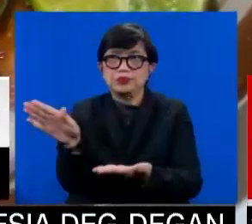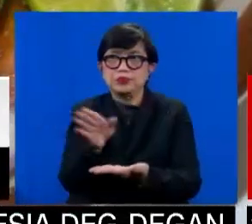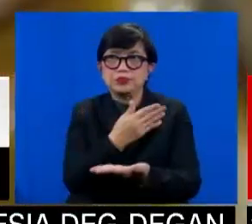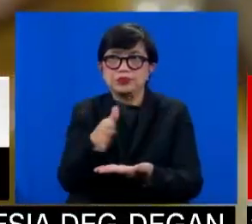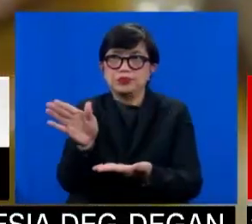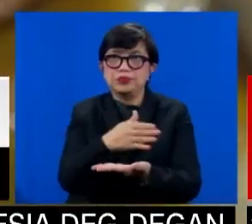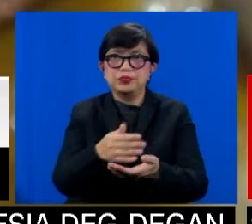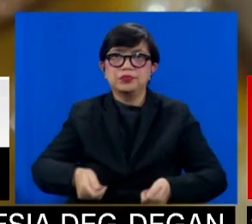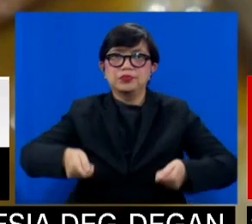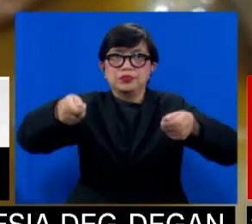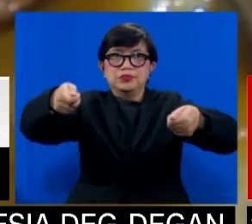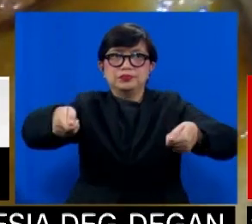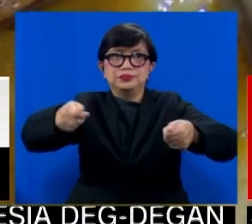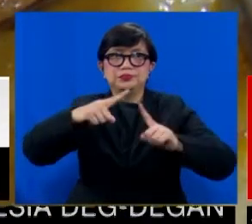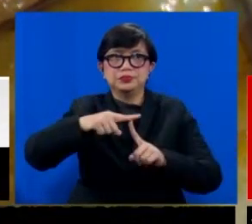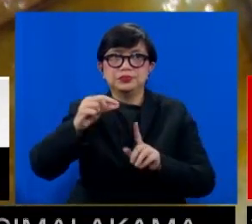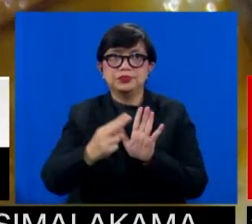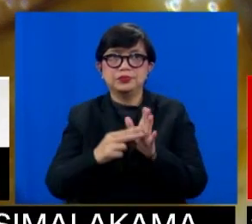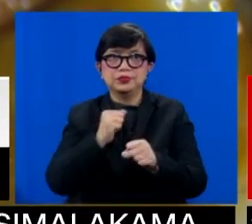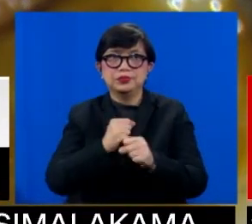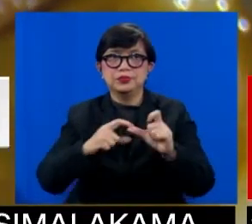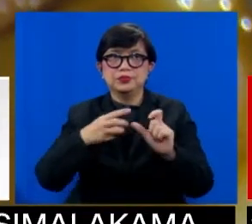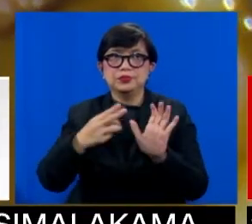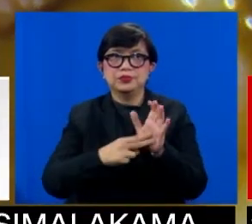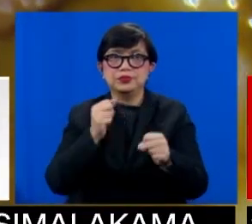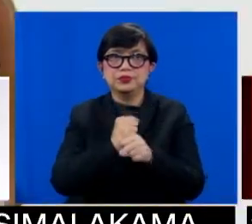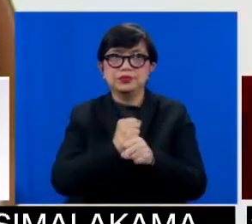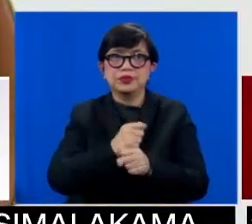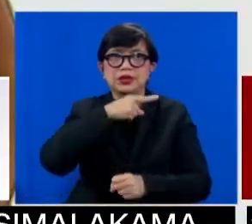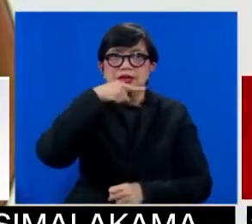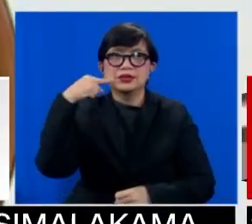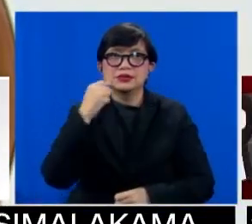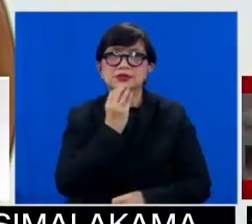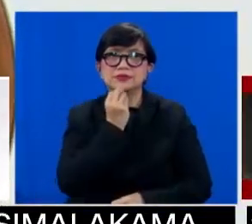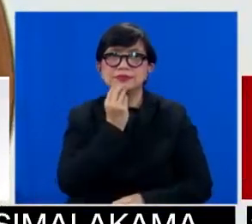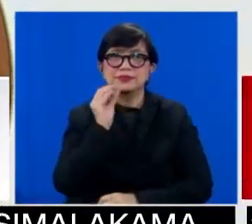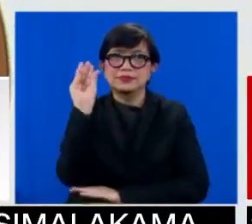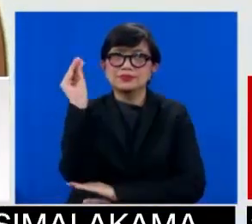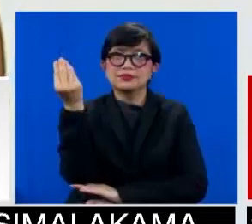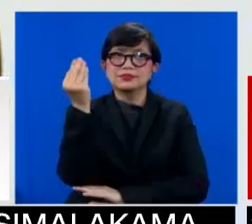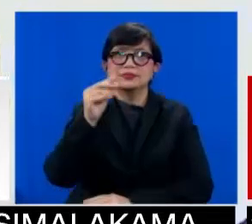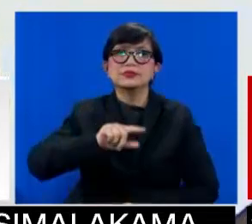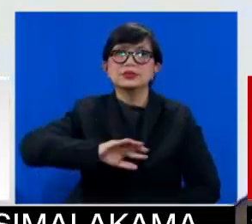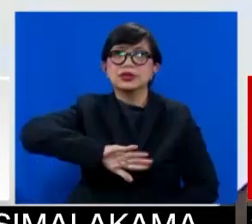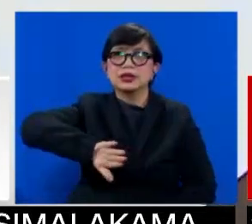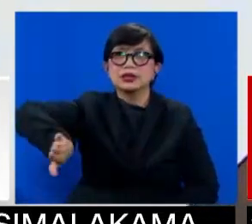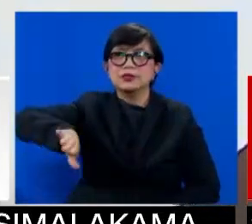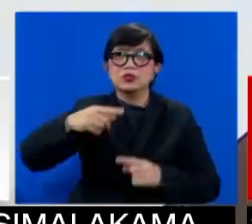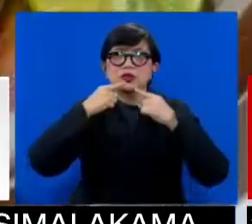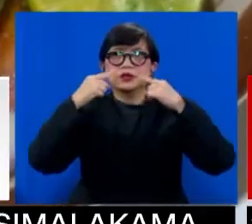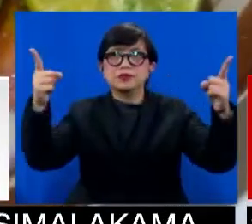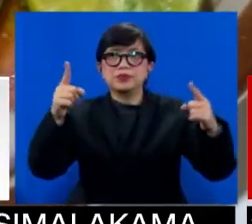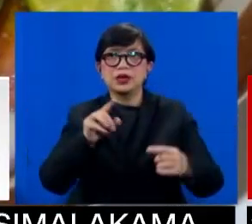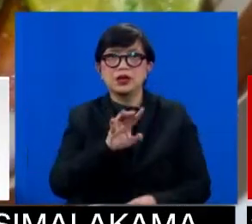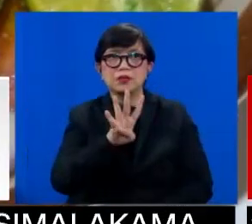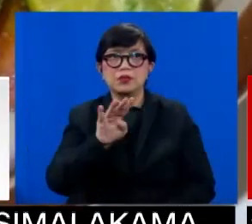Dan ini dia, tongseng dan sate kambing legendaris di Jakarta Timur. Seporsi tongseng dan gulai dipatok harga